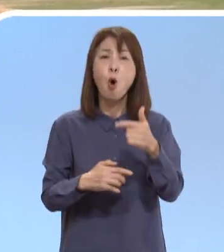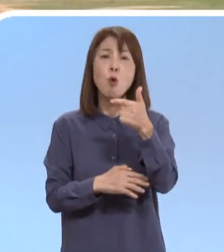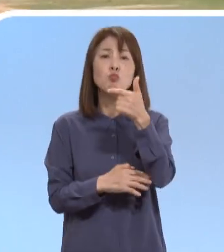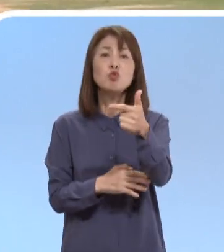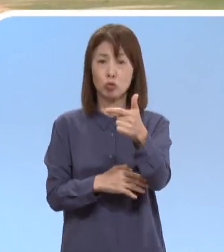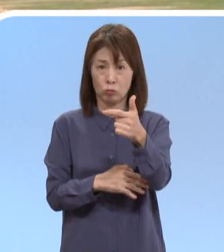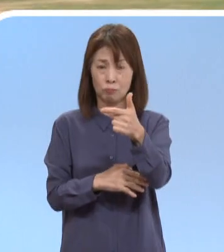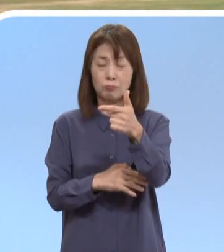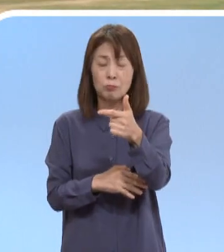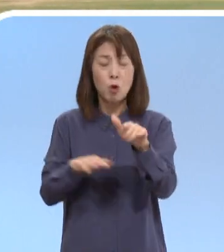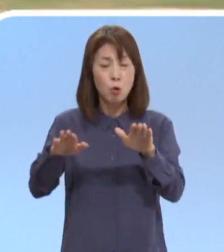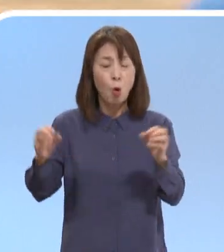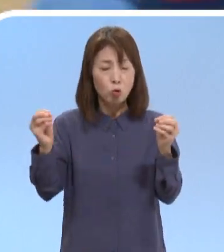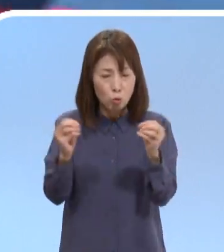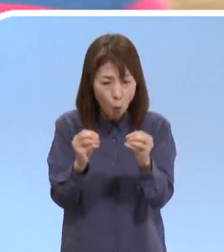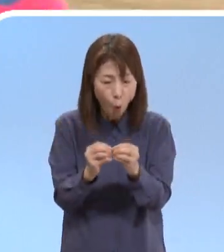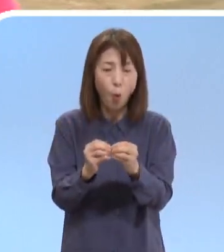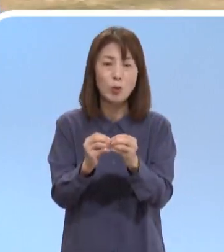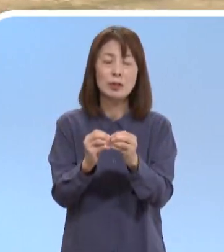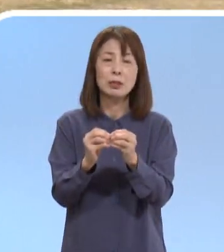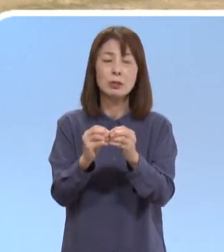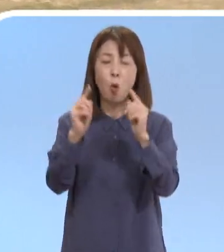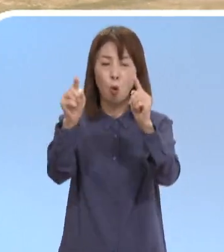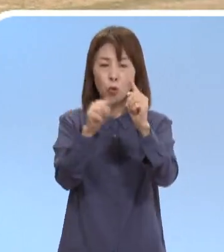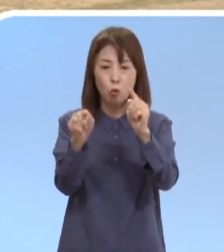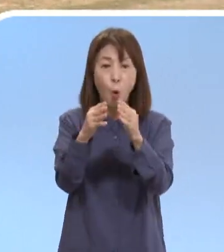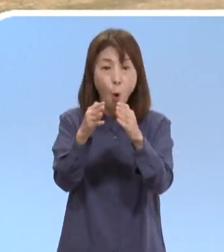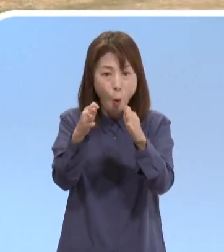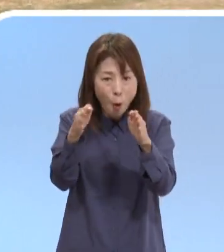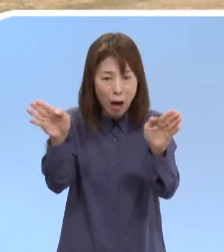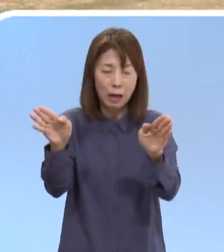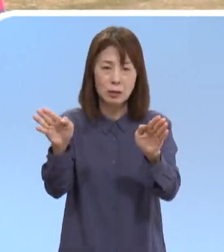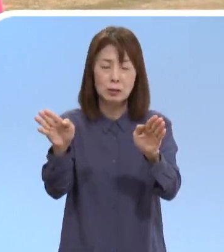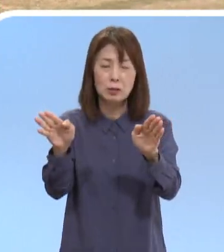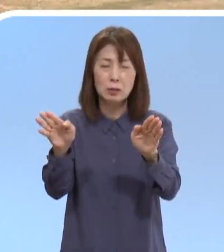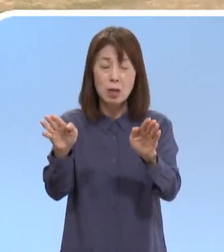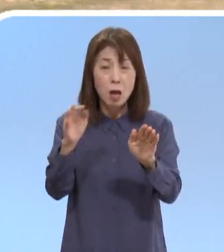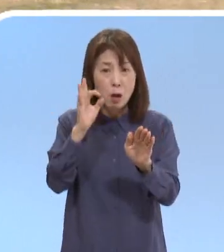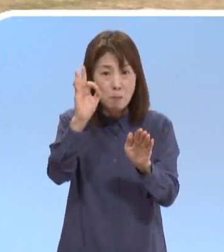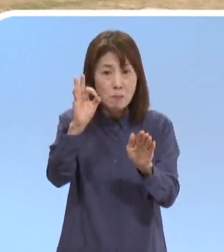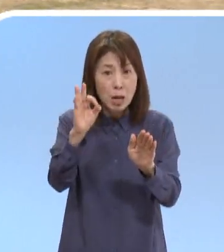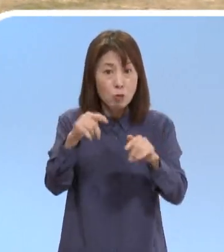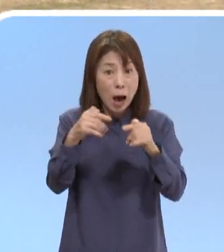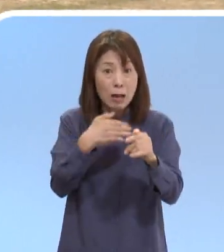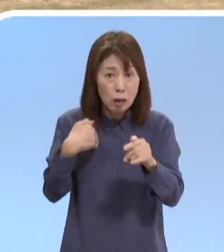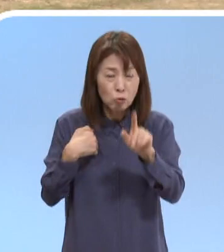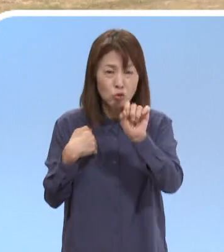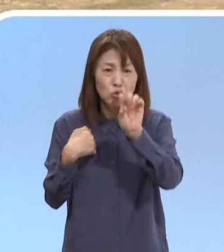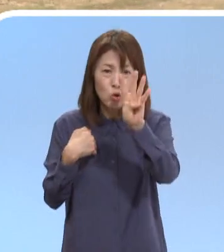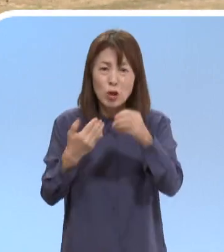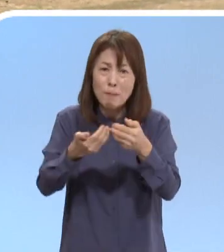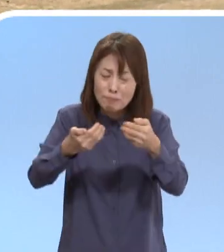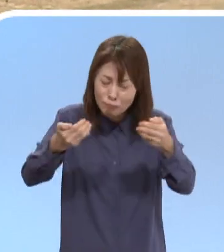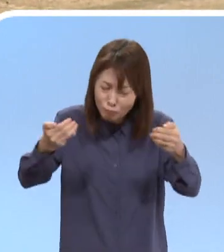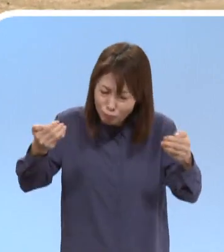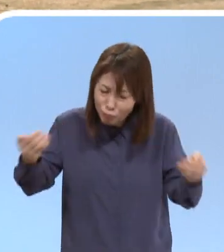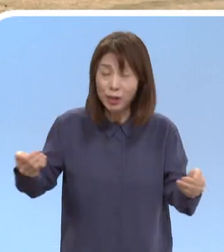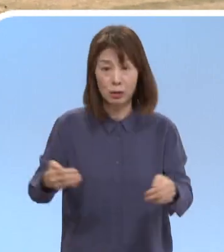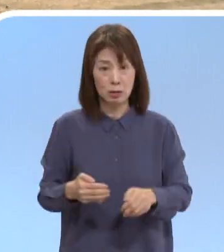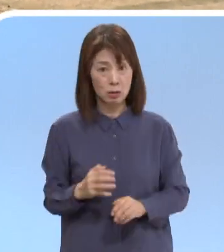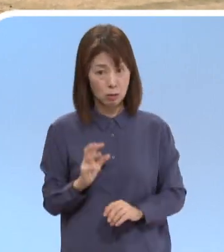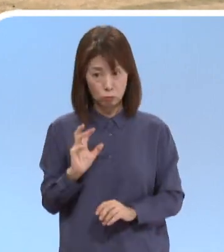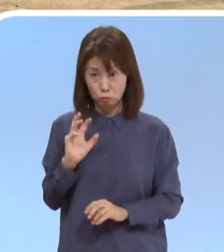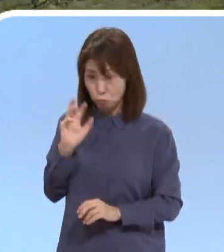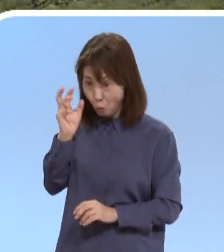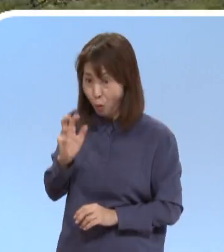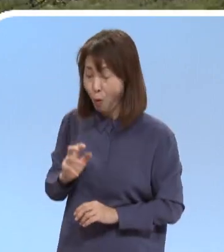時公開いたします。これは14年ぶりでございます。 うわ、これすごい、これすごいんですけど、何がすごいのか全然分かってないんで、ちょっと見